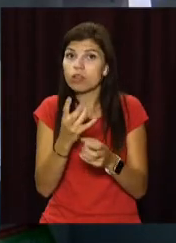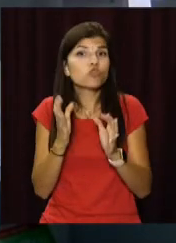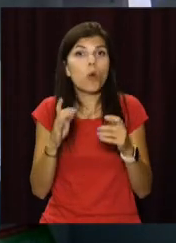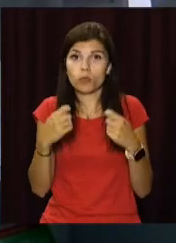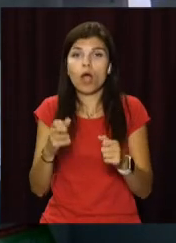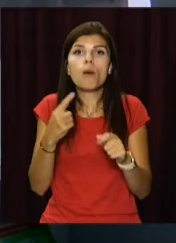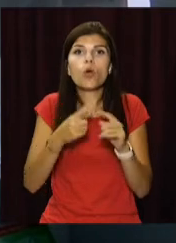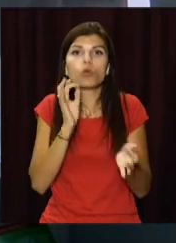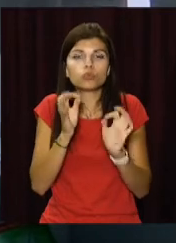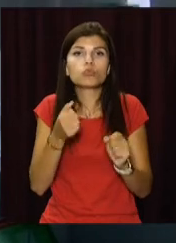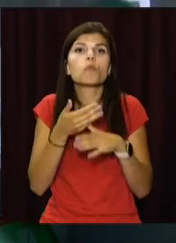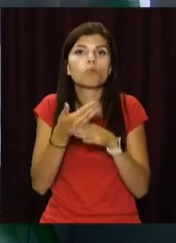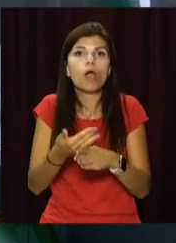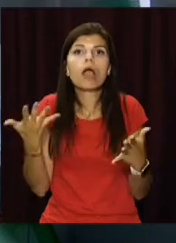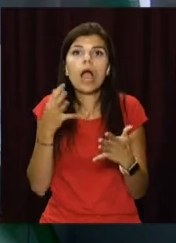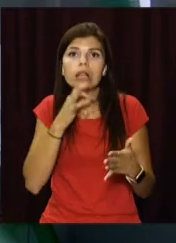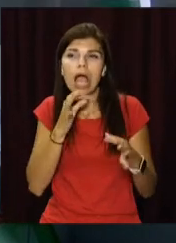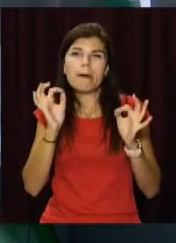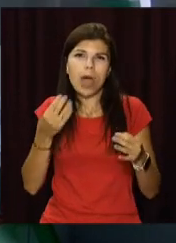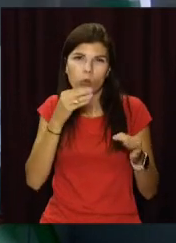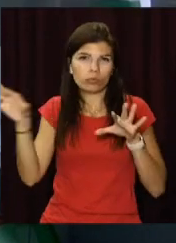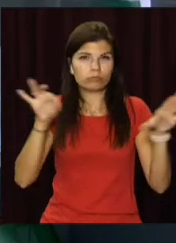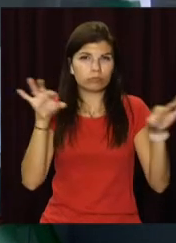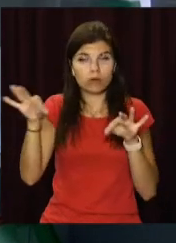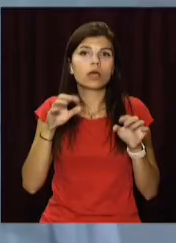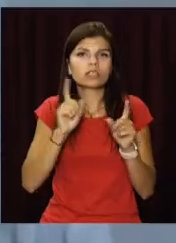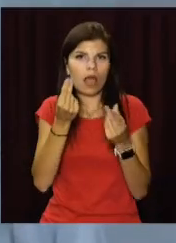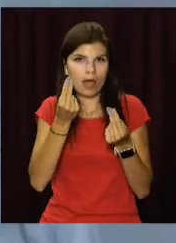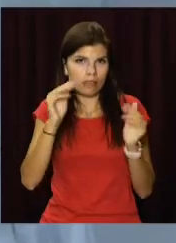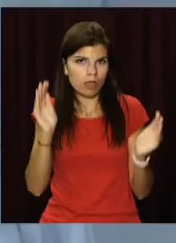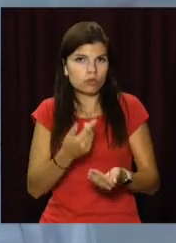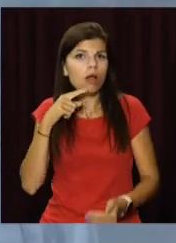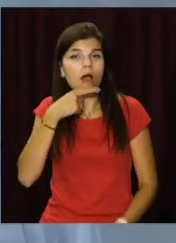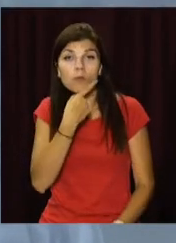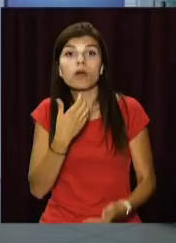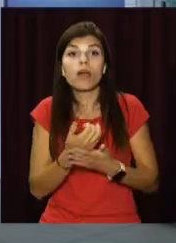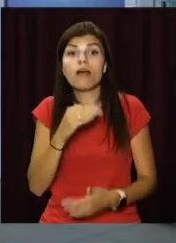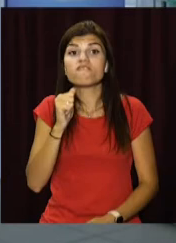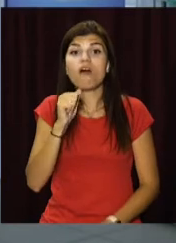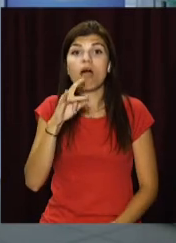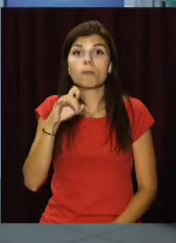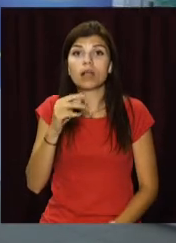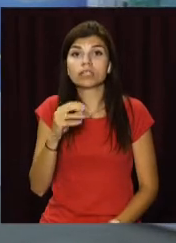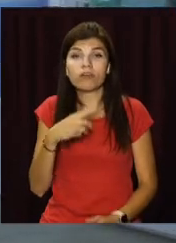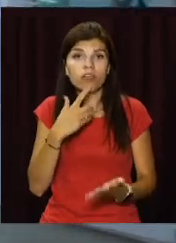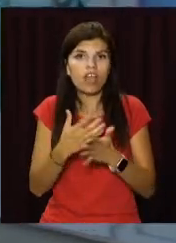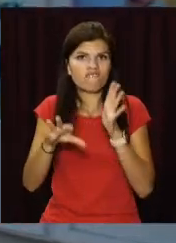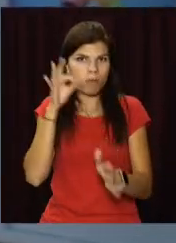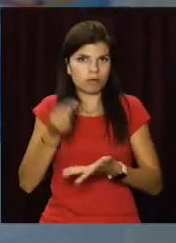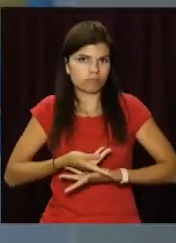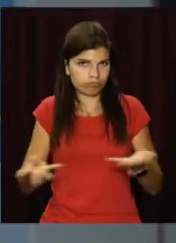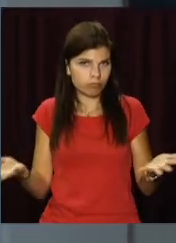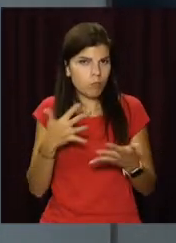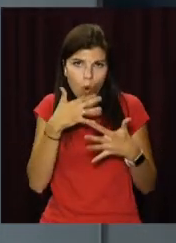товар, а консультують та допомагають підібрати необхідні препарати за оптимальною ціною. Фармацевти кажуть, мають великий вибір, тож в разі потреби